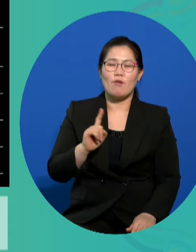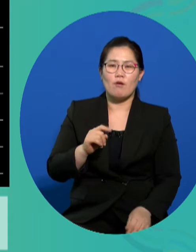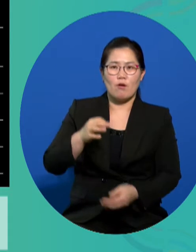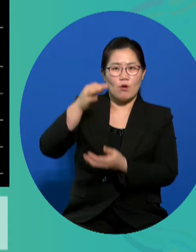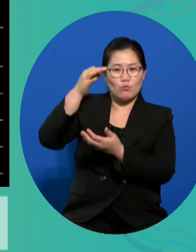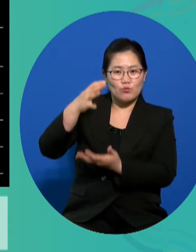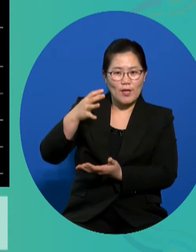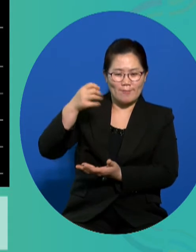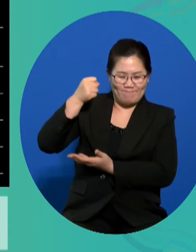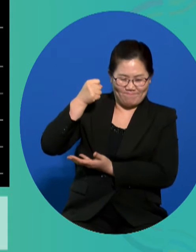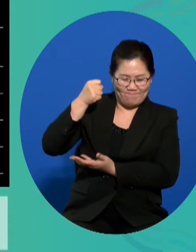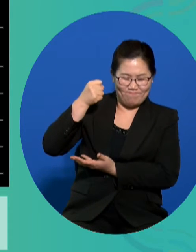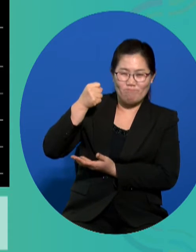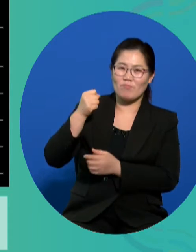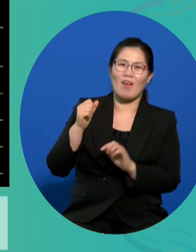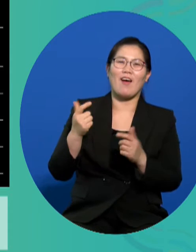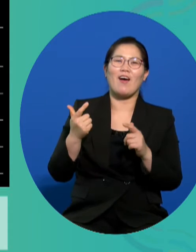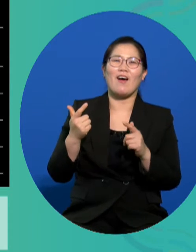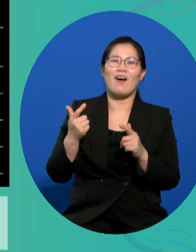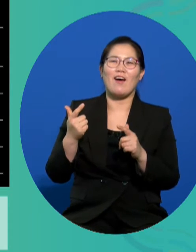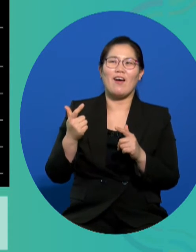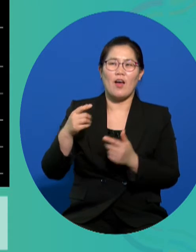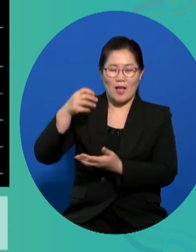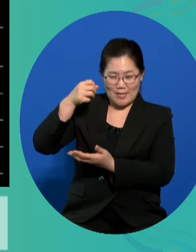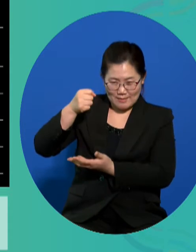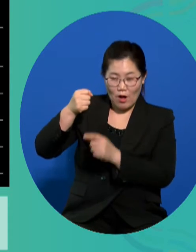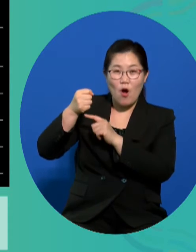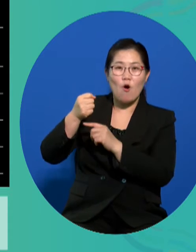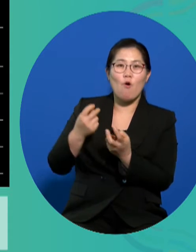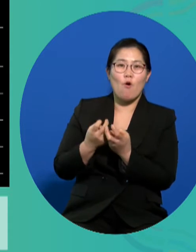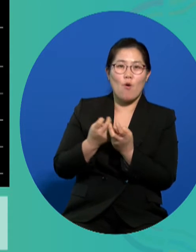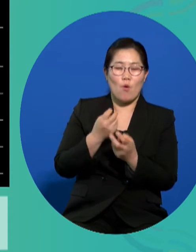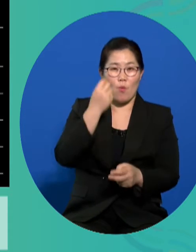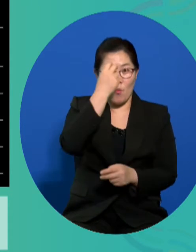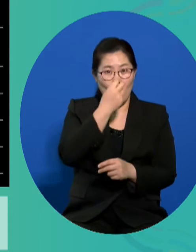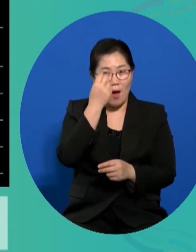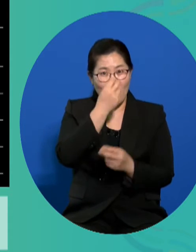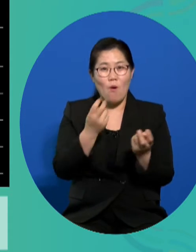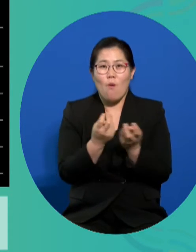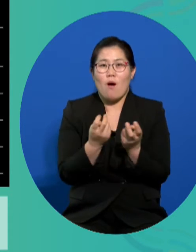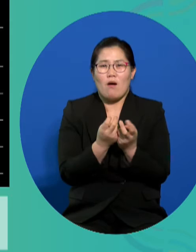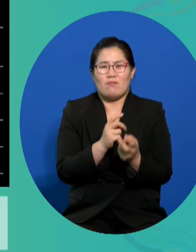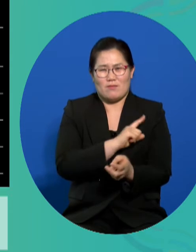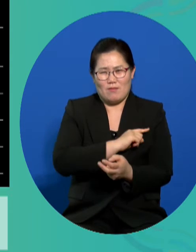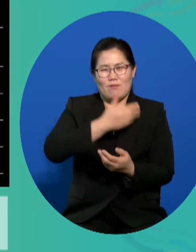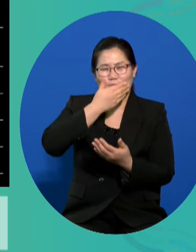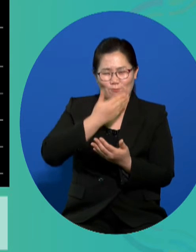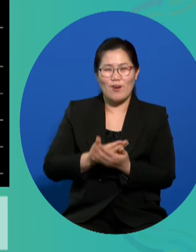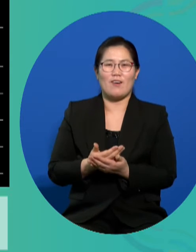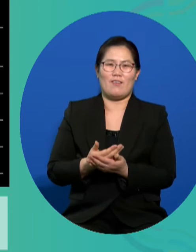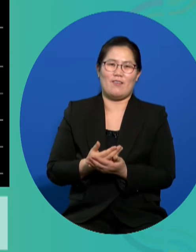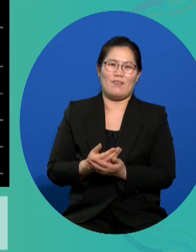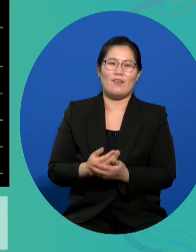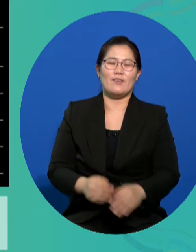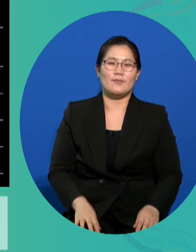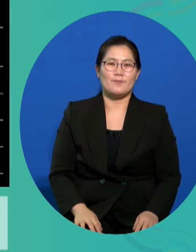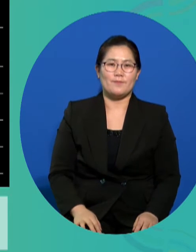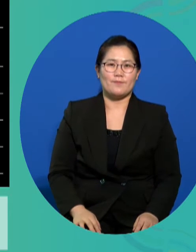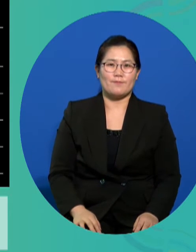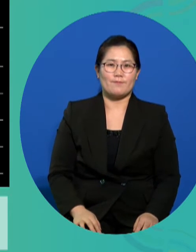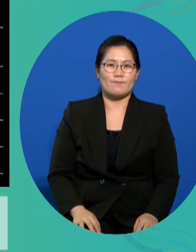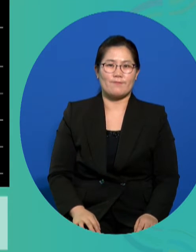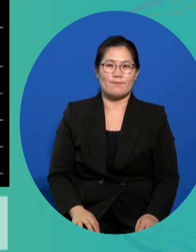있는 게 아니라 이거를 어떻게 영양적으로 관리를 해야 되는지 그게 포인트입니다. 궁극적으로 조금